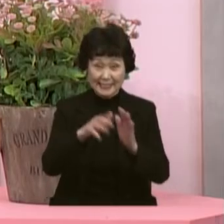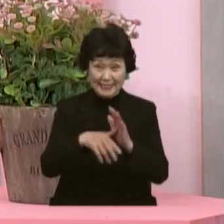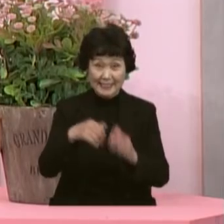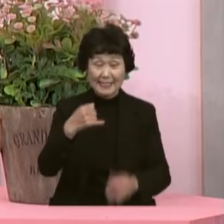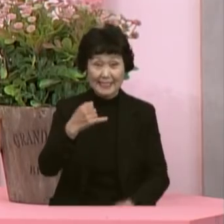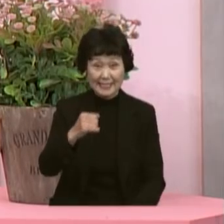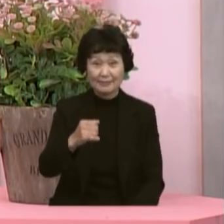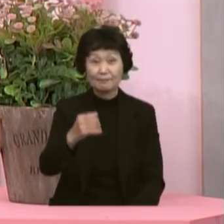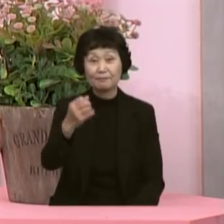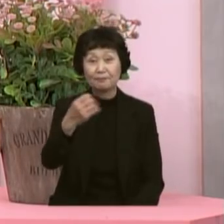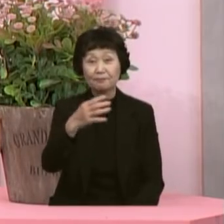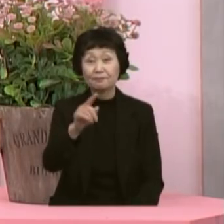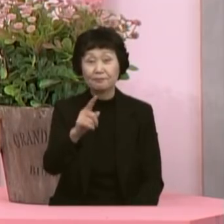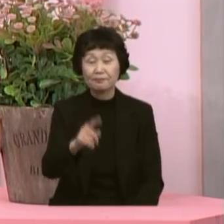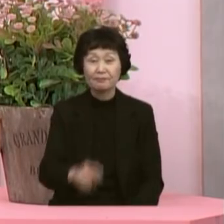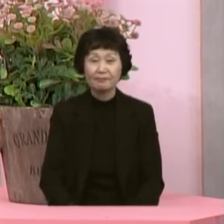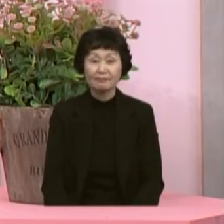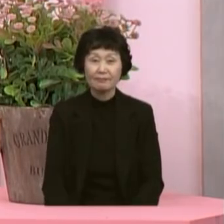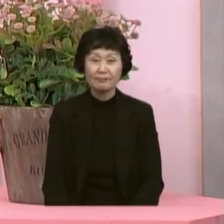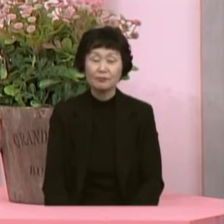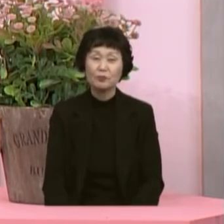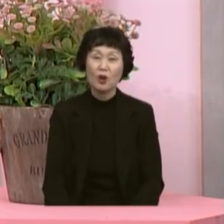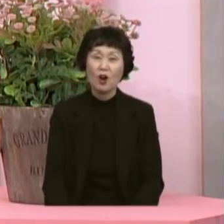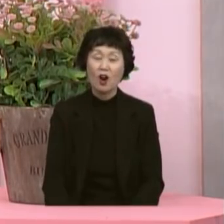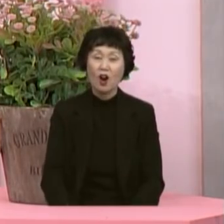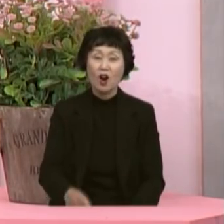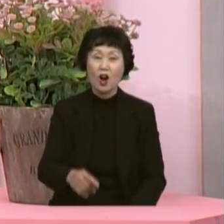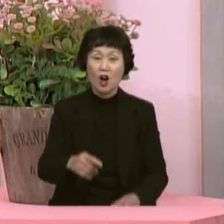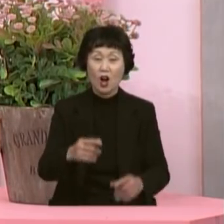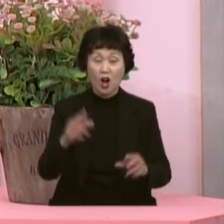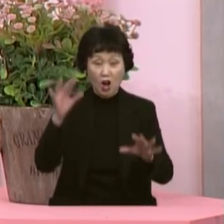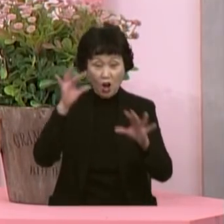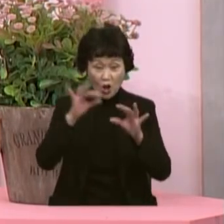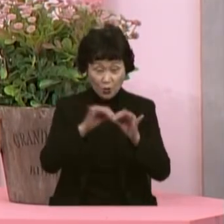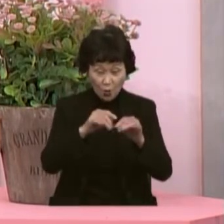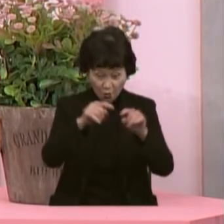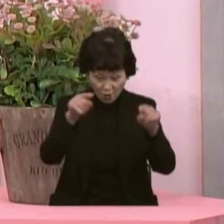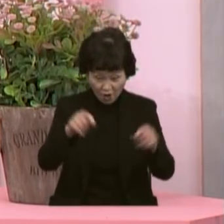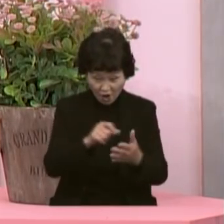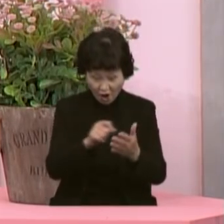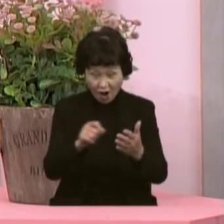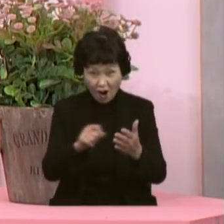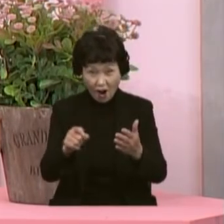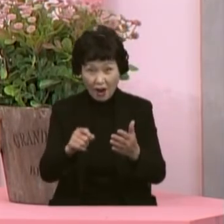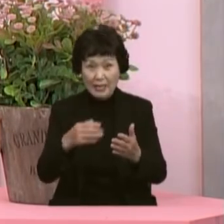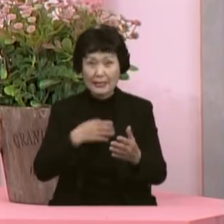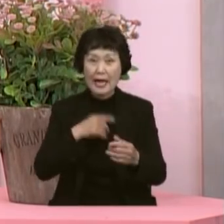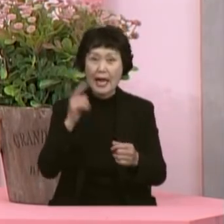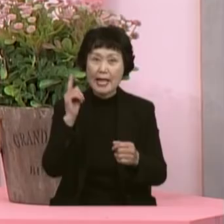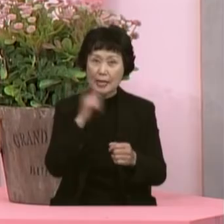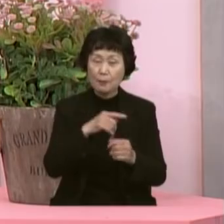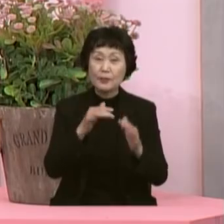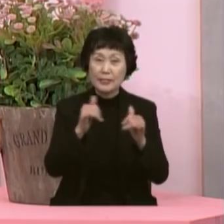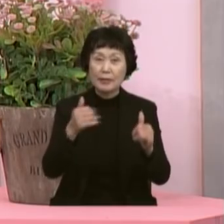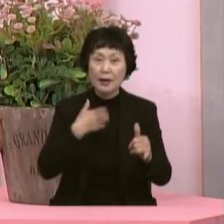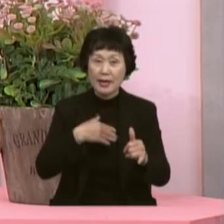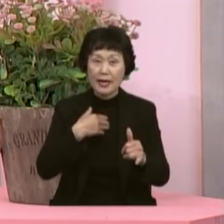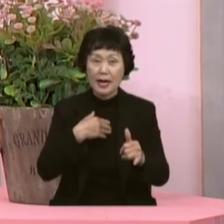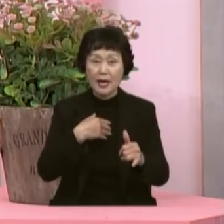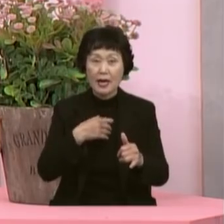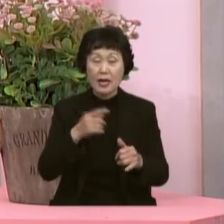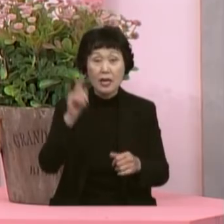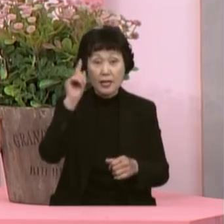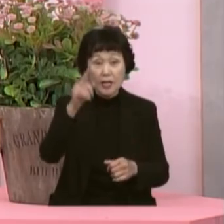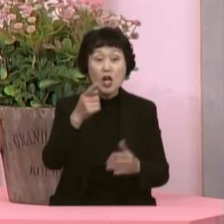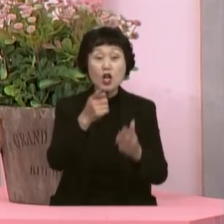자기가 동의서를 써요. 수술 전날. 근데 저는 정말 제가 나쁜 놈이라는 걸 안 게 의사 선생님이 물어봐요. 내일 수술 받으실